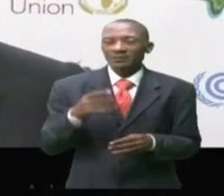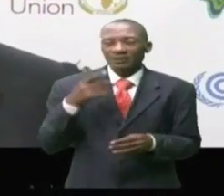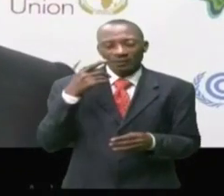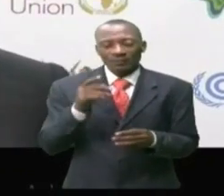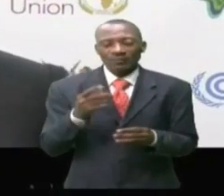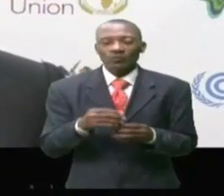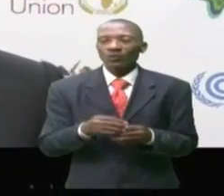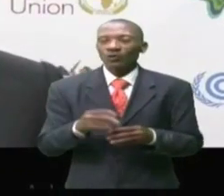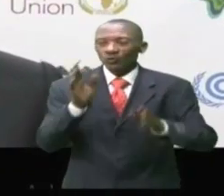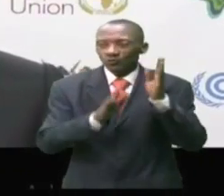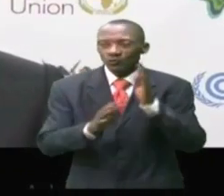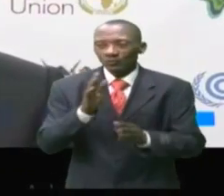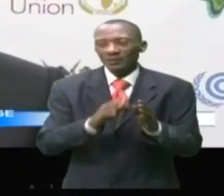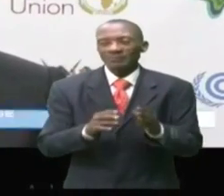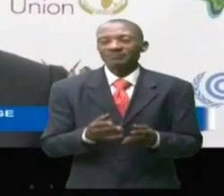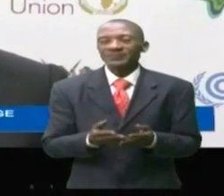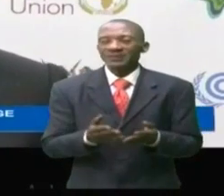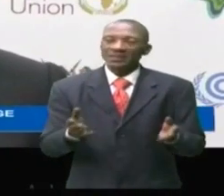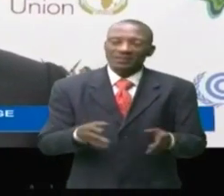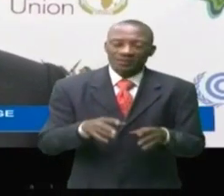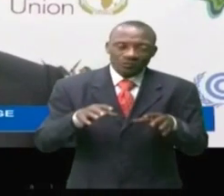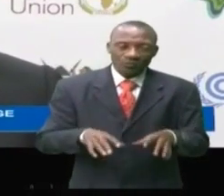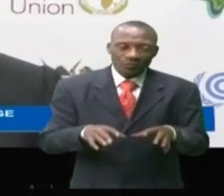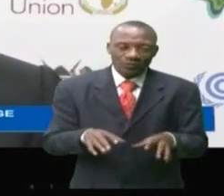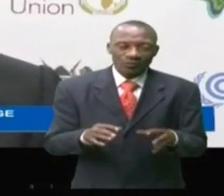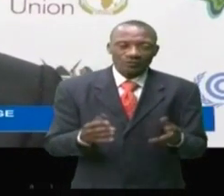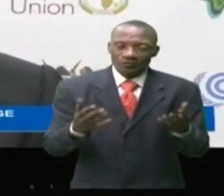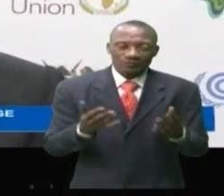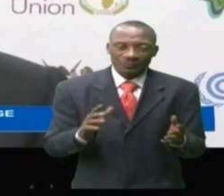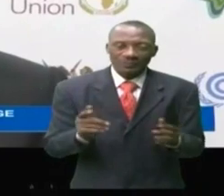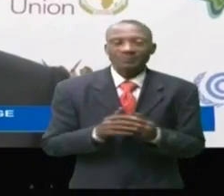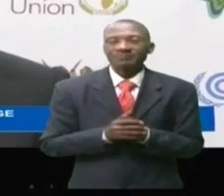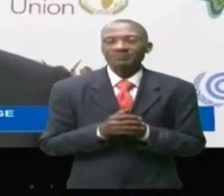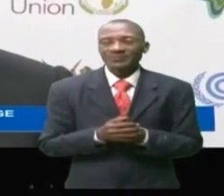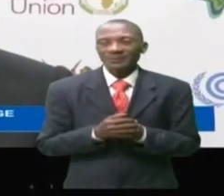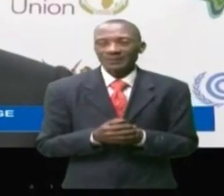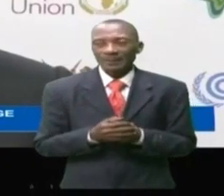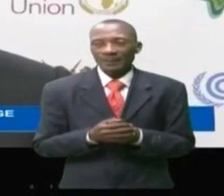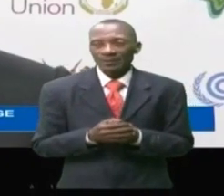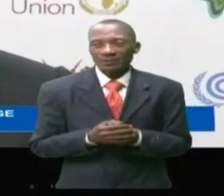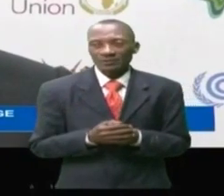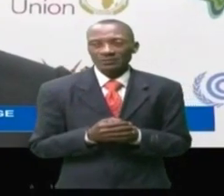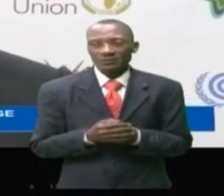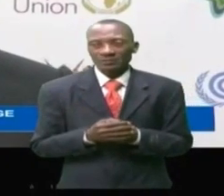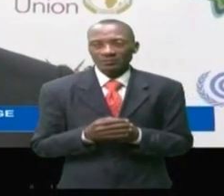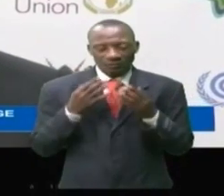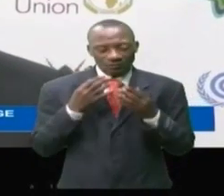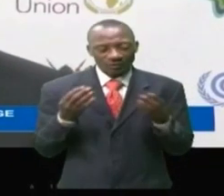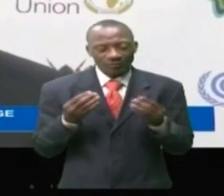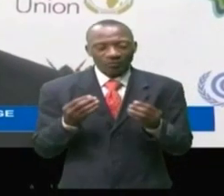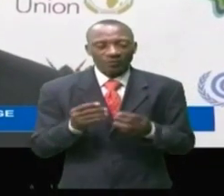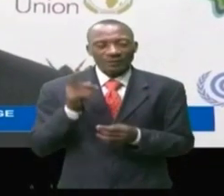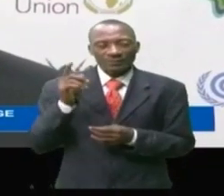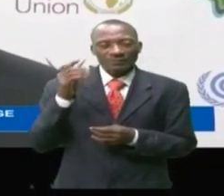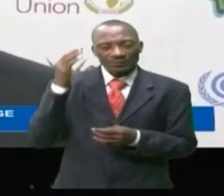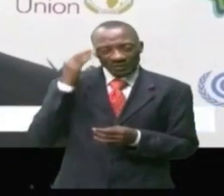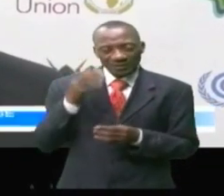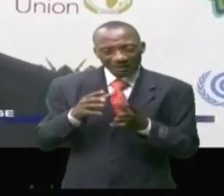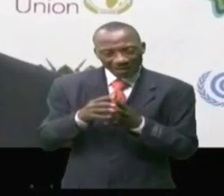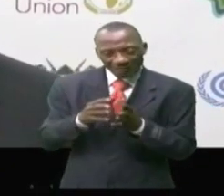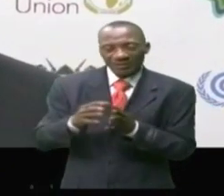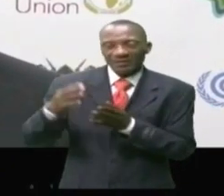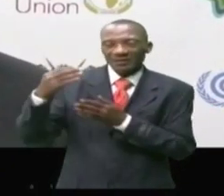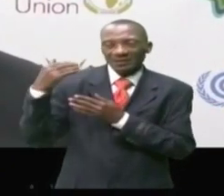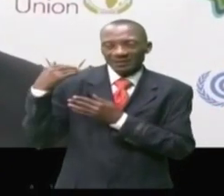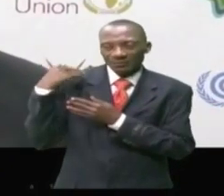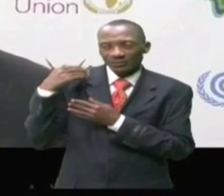que nous avons sur le terrain. Et donc, je voulais mentionner tout ce qu'a été le séjour ici. C'est l'heure maintenant de rentrer et bien